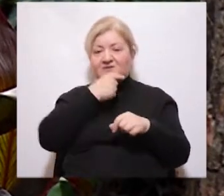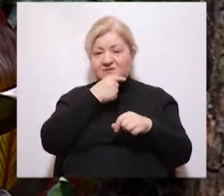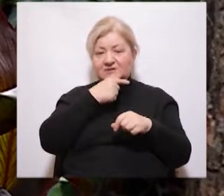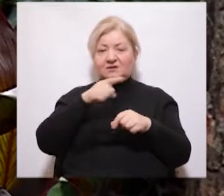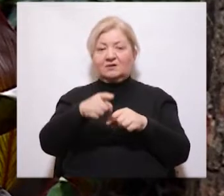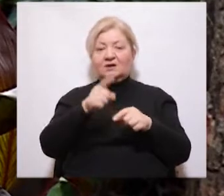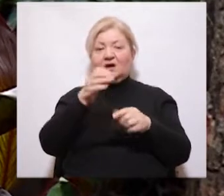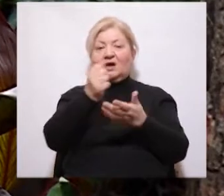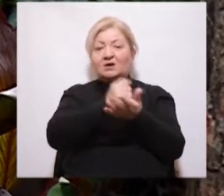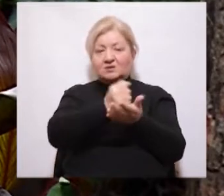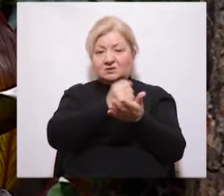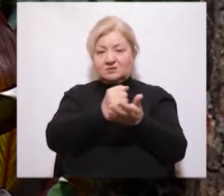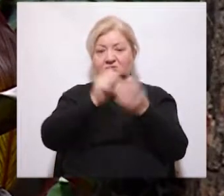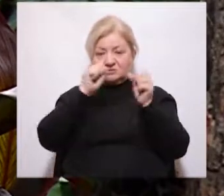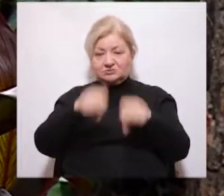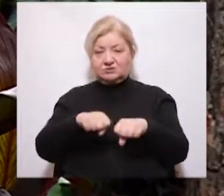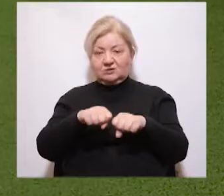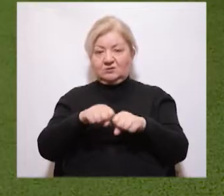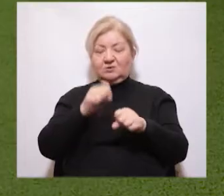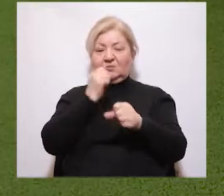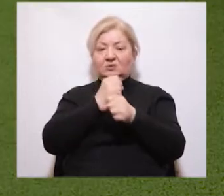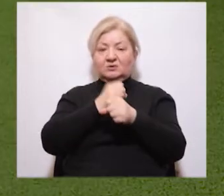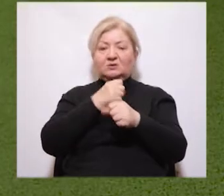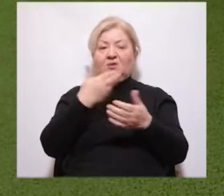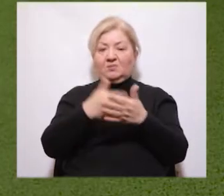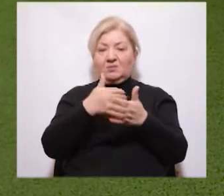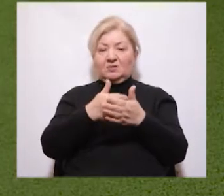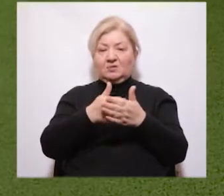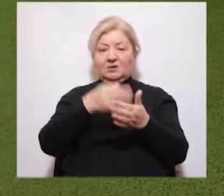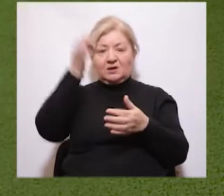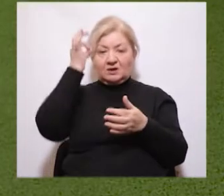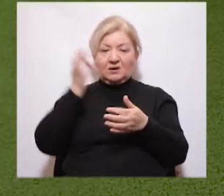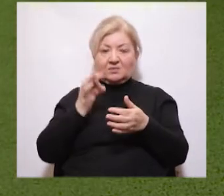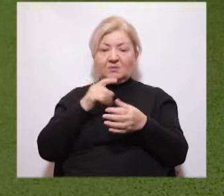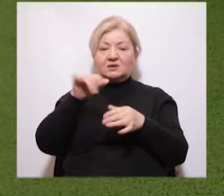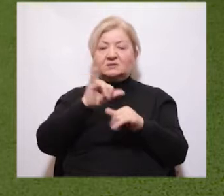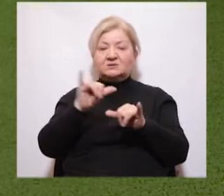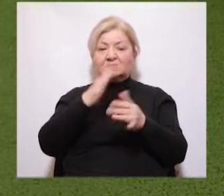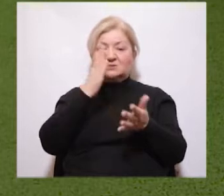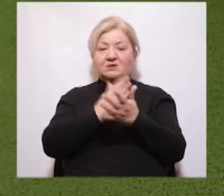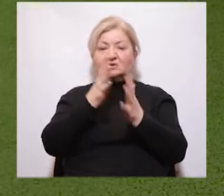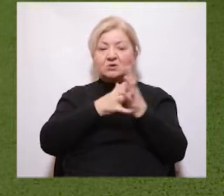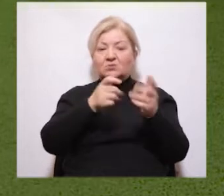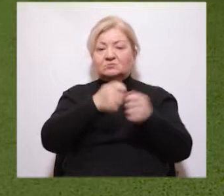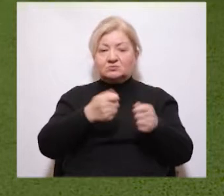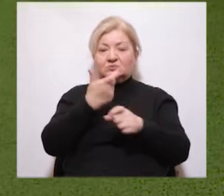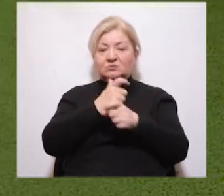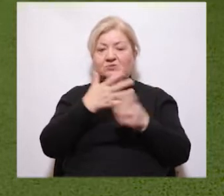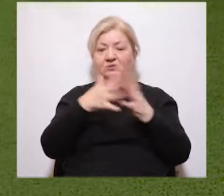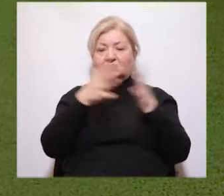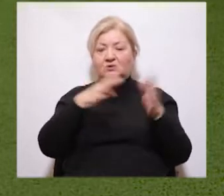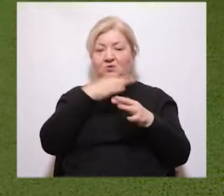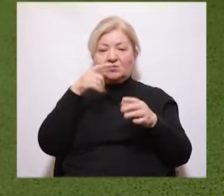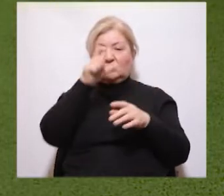მცირე რესურსითაც კი არანაკლები რაოდენობის პროდუქცია შეიქმნას. მაგალითისთვის გამოდგება გერმანია, სადაც სოფლის მეურნეობაში